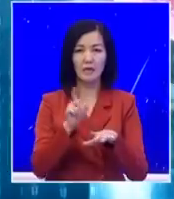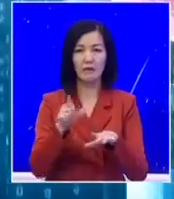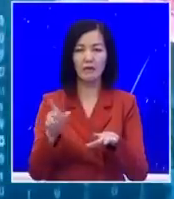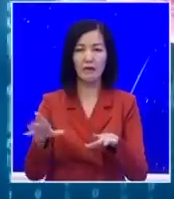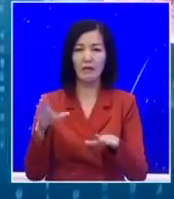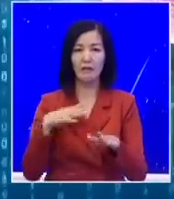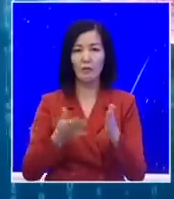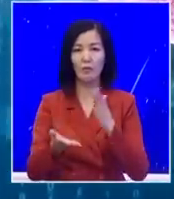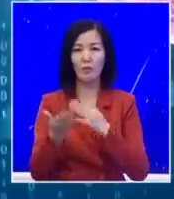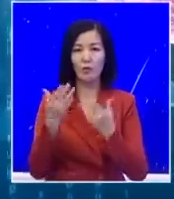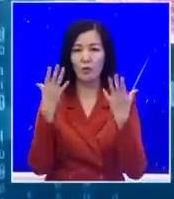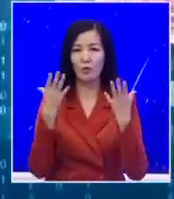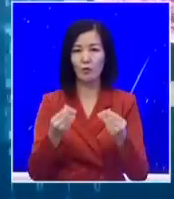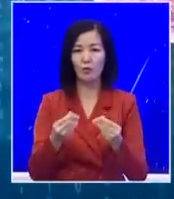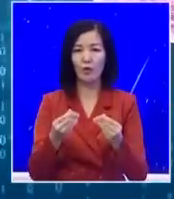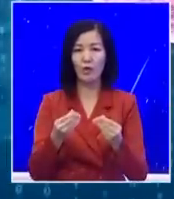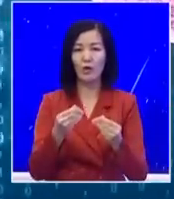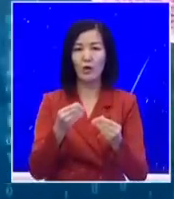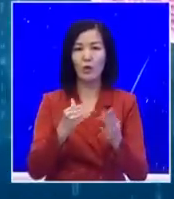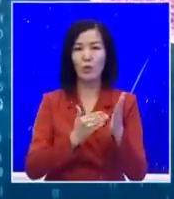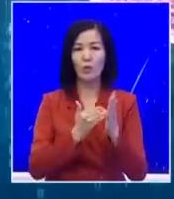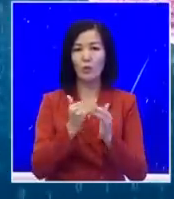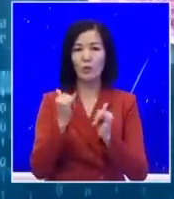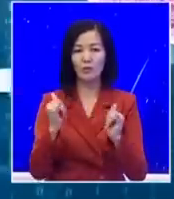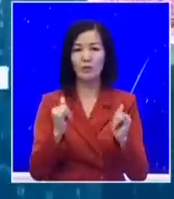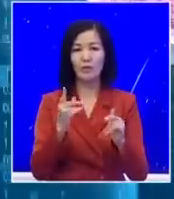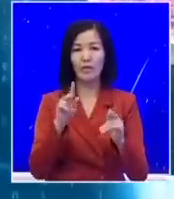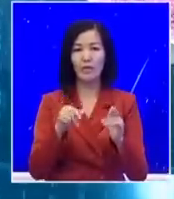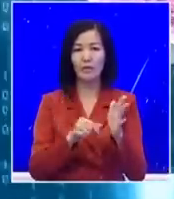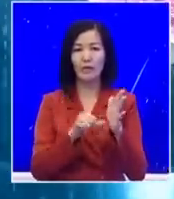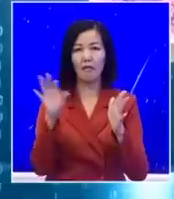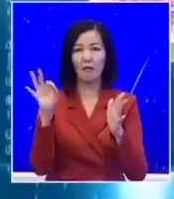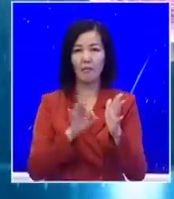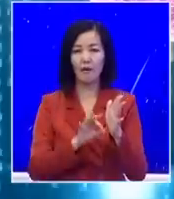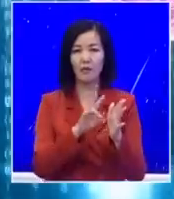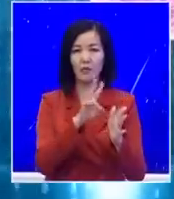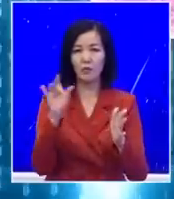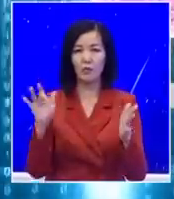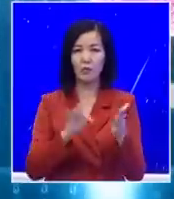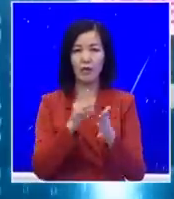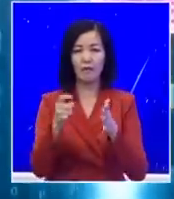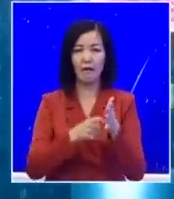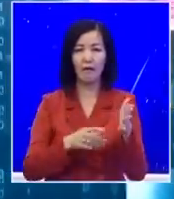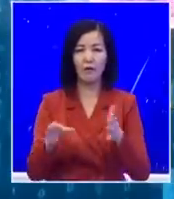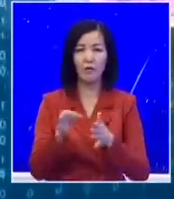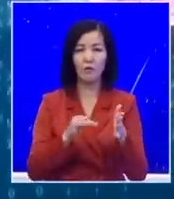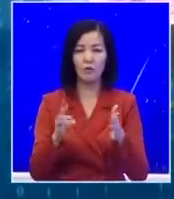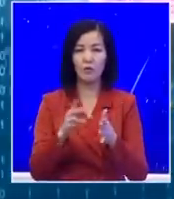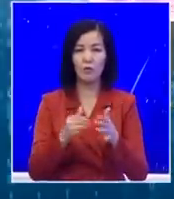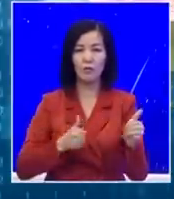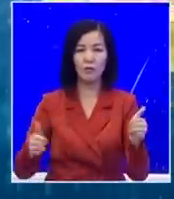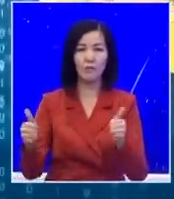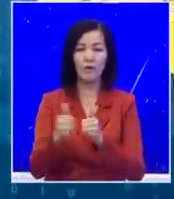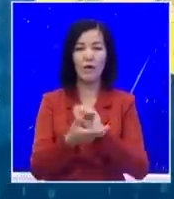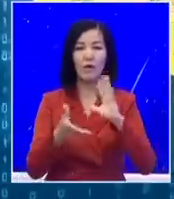тәулікте анықталды, өсім 2,6%. Өңірлер бойынша Нұрсұлтан қаласы, Қарағанды, Түркістан облыстары көш бастап тұр.